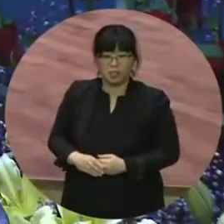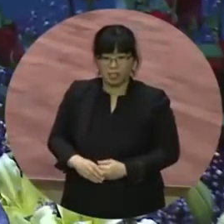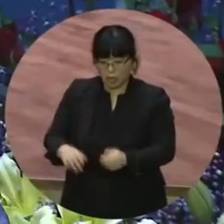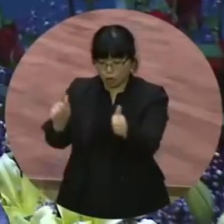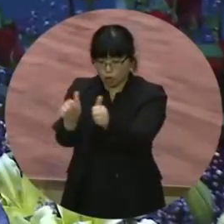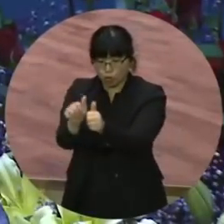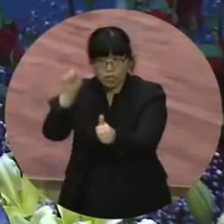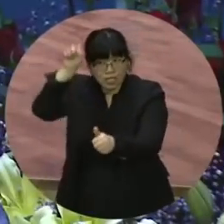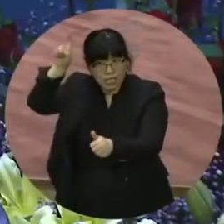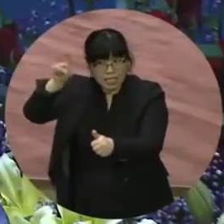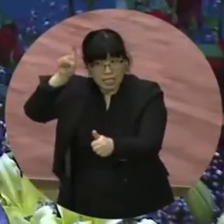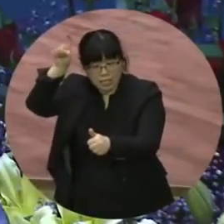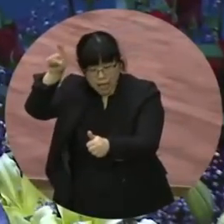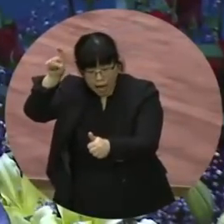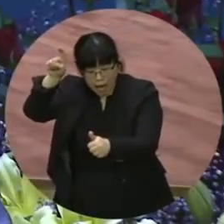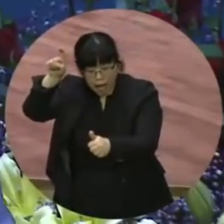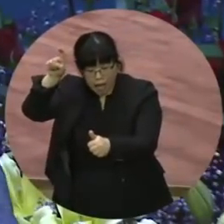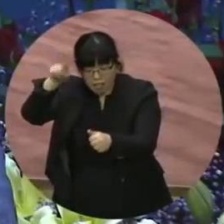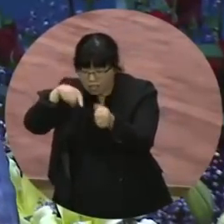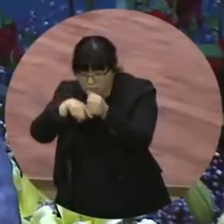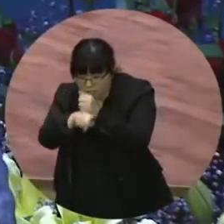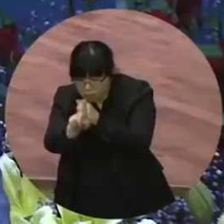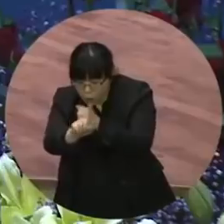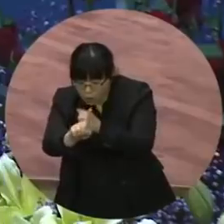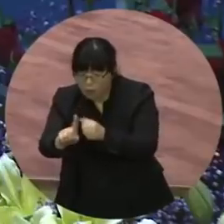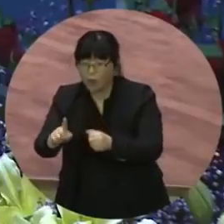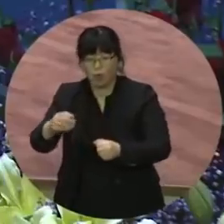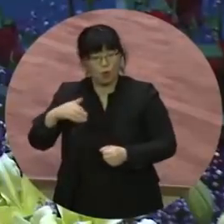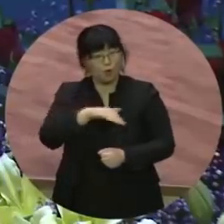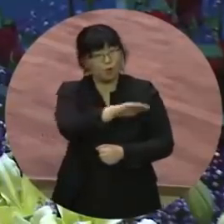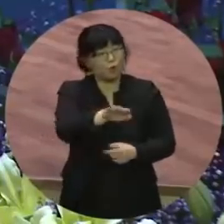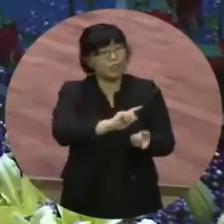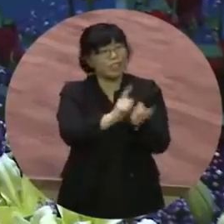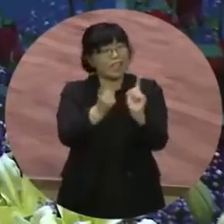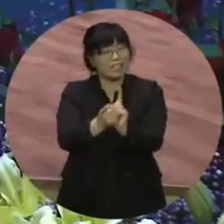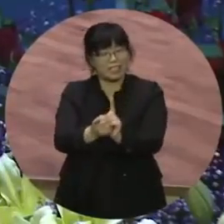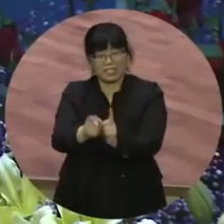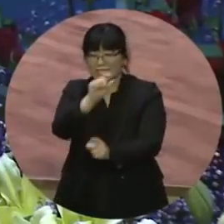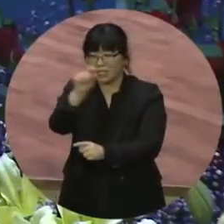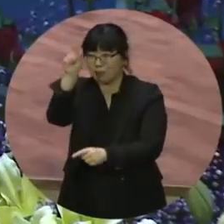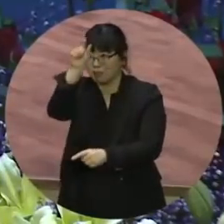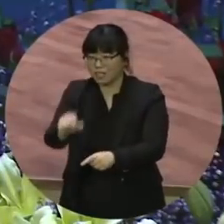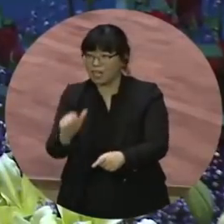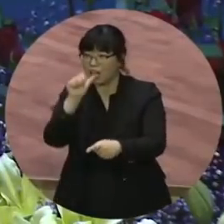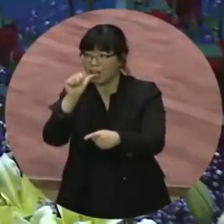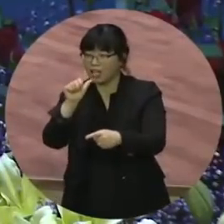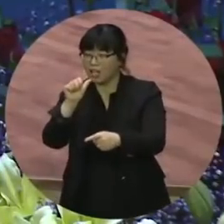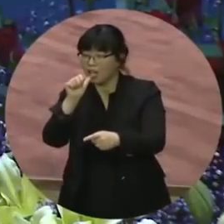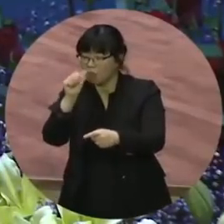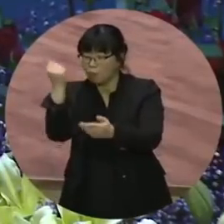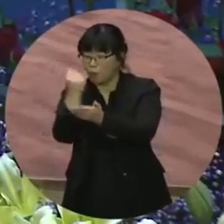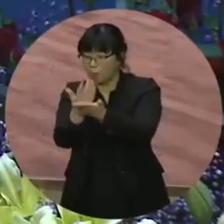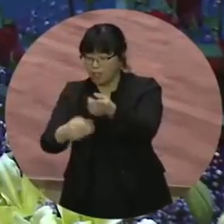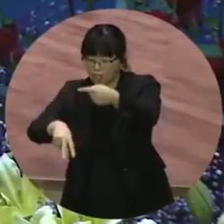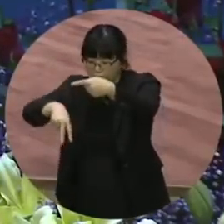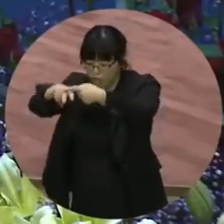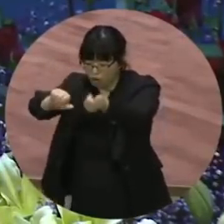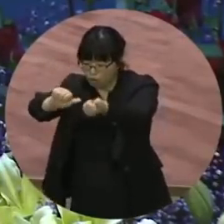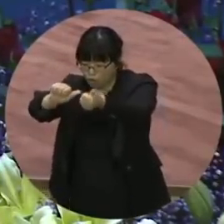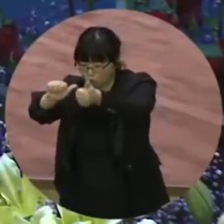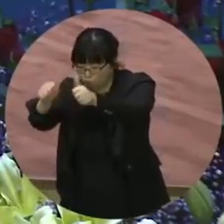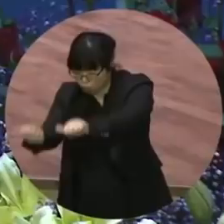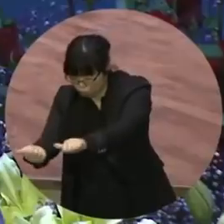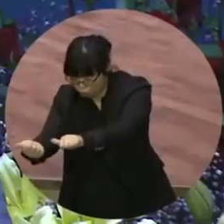예수 그리스도. 그 예수 그리스도를 예표합니다. 이삭을 대신해서 수양을 예배해 놓으신 하나님께서